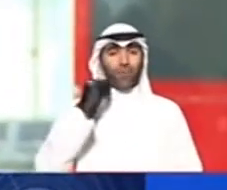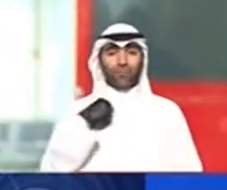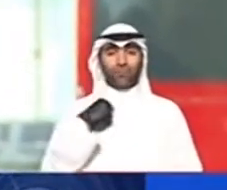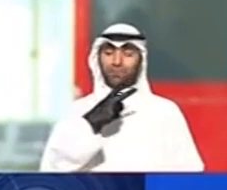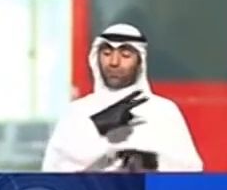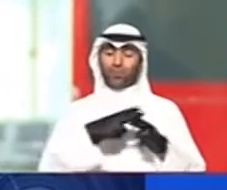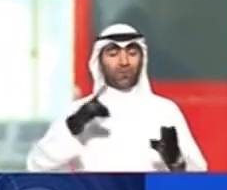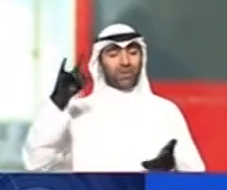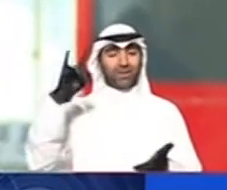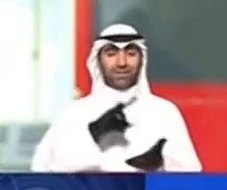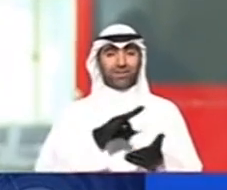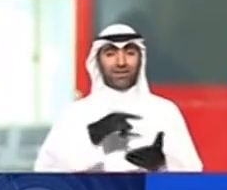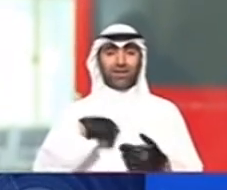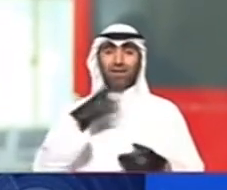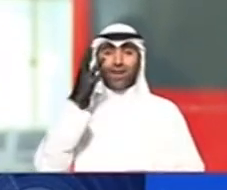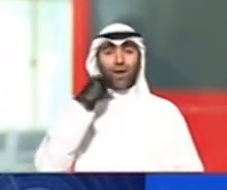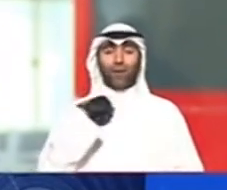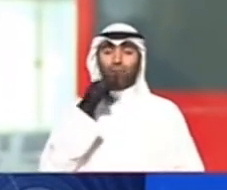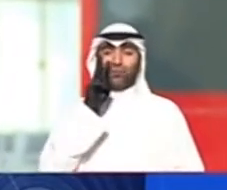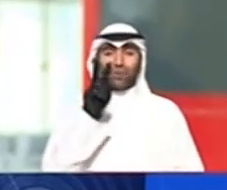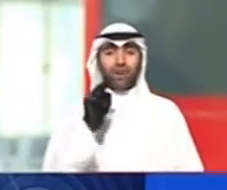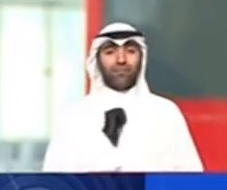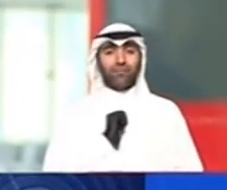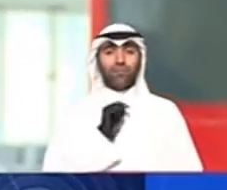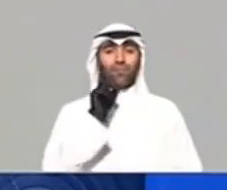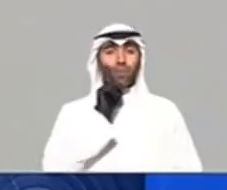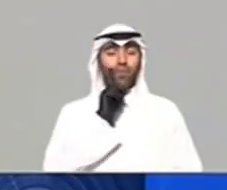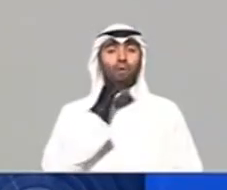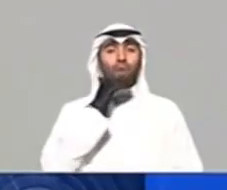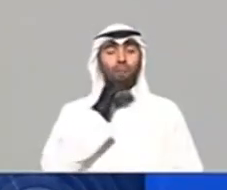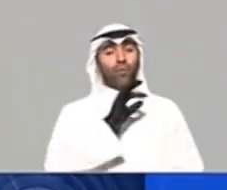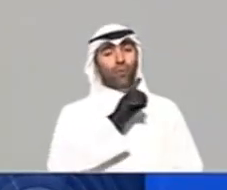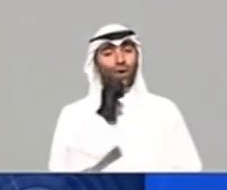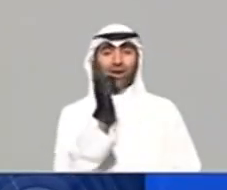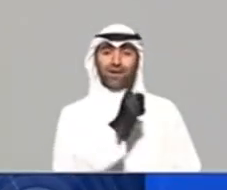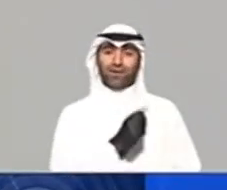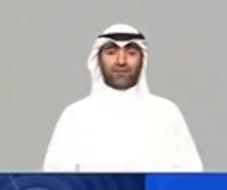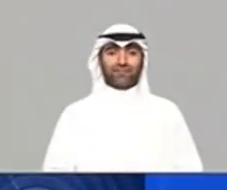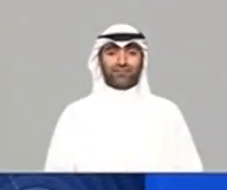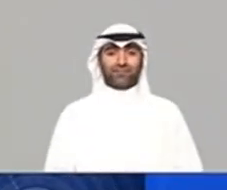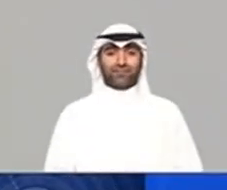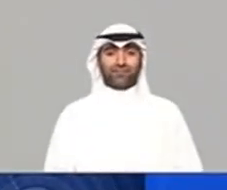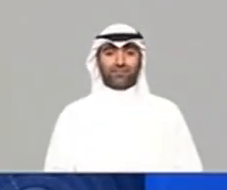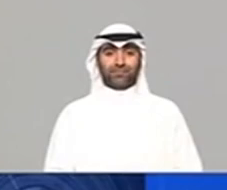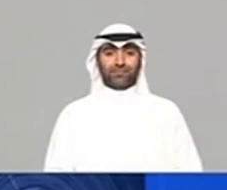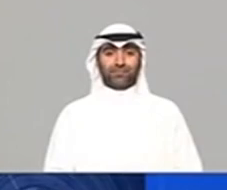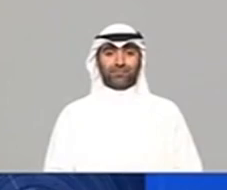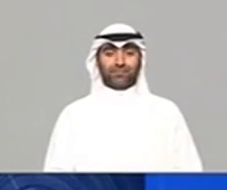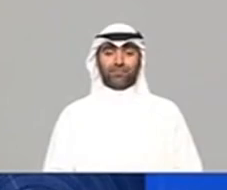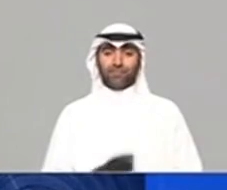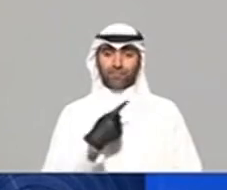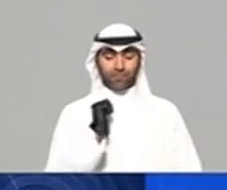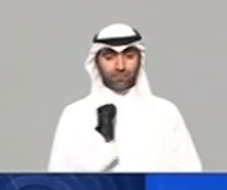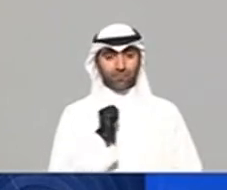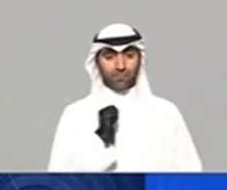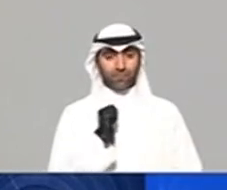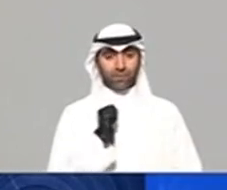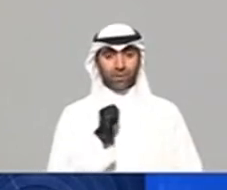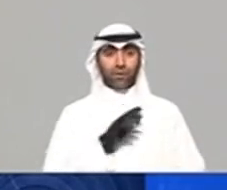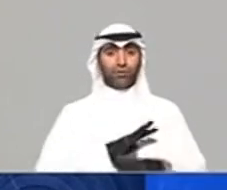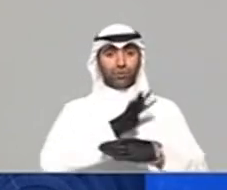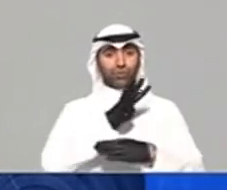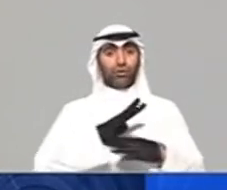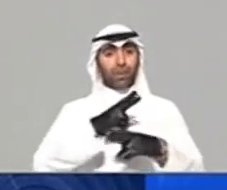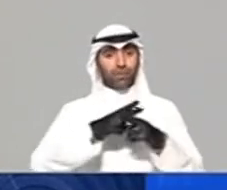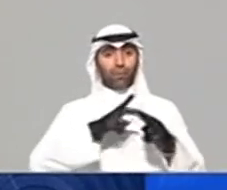ونشوف الأهل ونرد نتقرب عندهم إن شاء الله. المواطنون العائدون أعربوا عن أسمى معاني الشكر